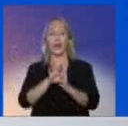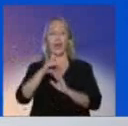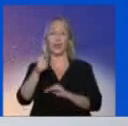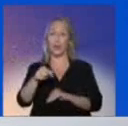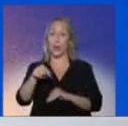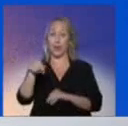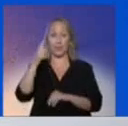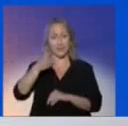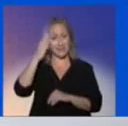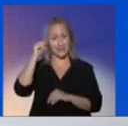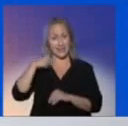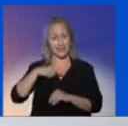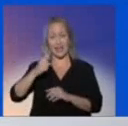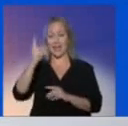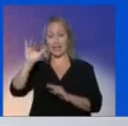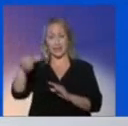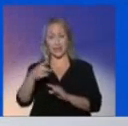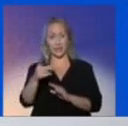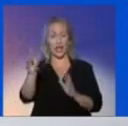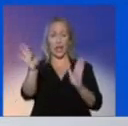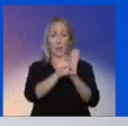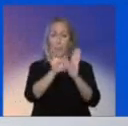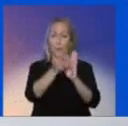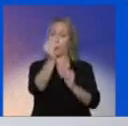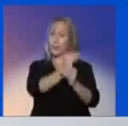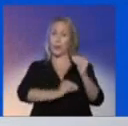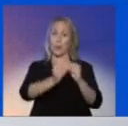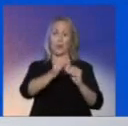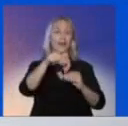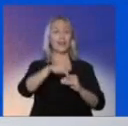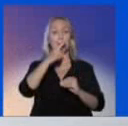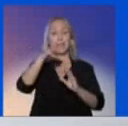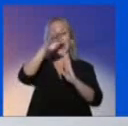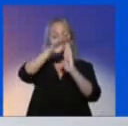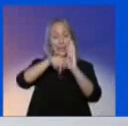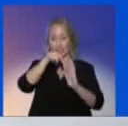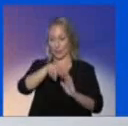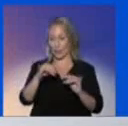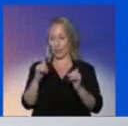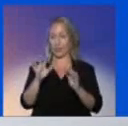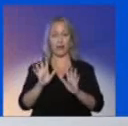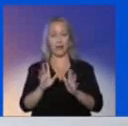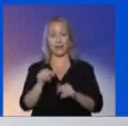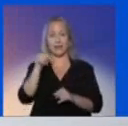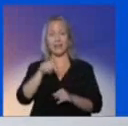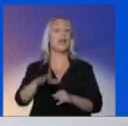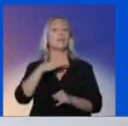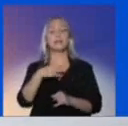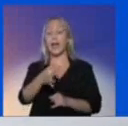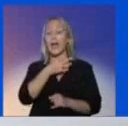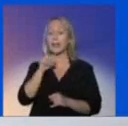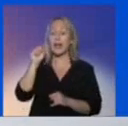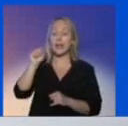περισσότερες προσλήψεις από αποχωρήσεις. Αλλά το ζήτημα δεν είναι να παίζουμε με τους κανόνες, είναι να προσλαμβάνουμε εκεί που υπάρχουν